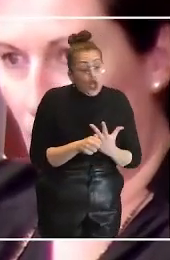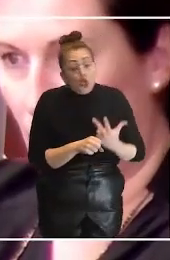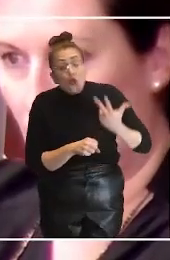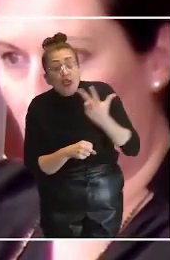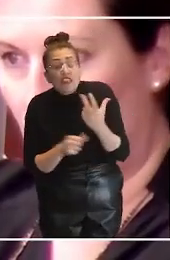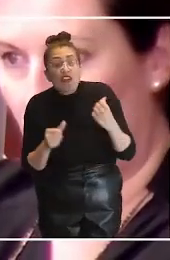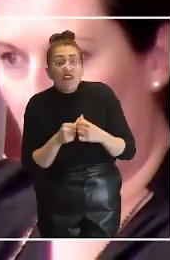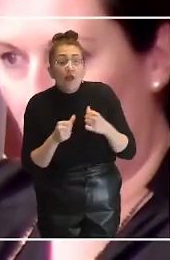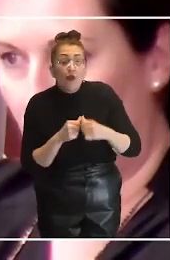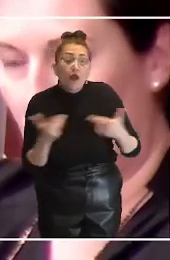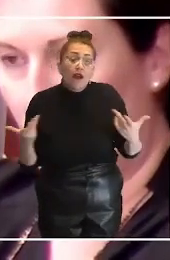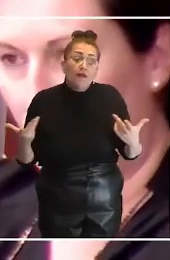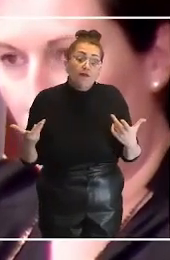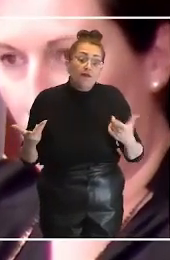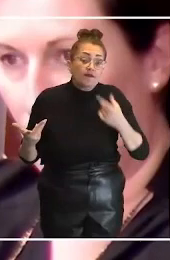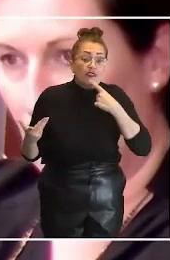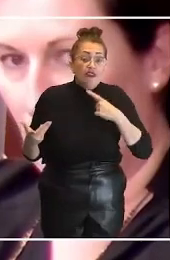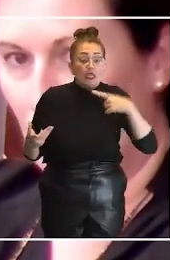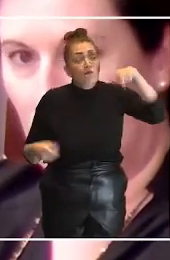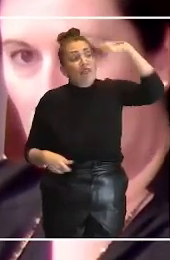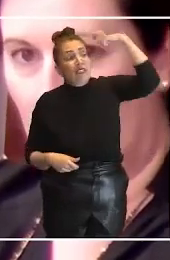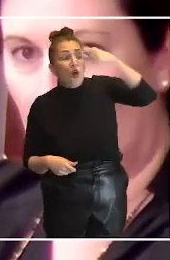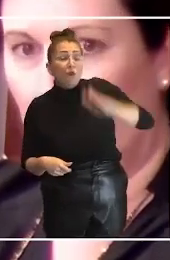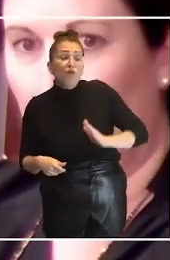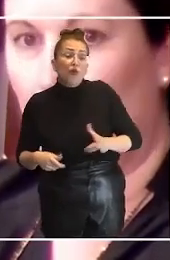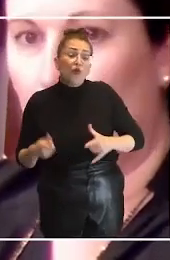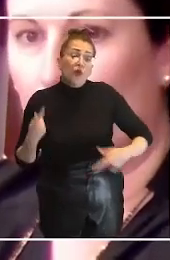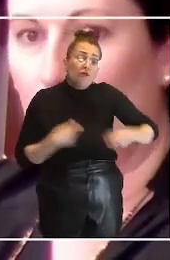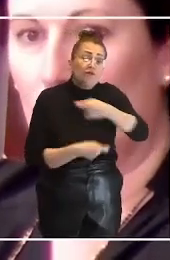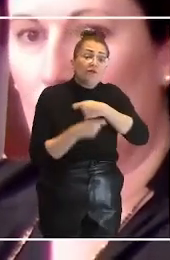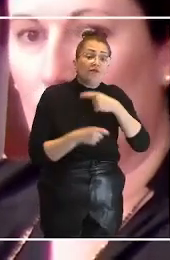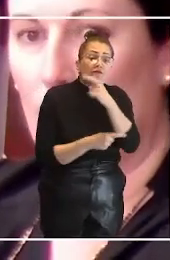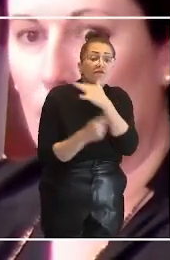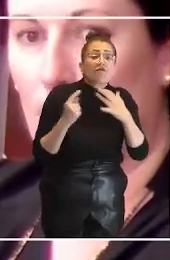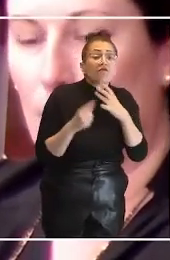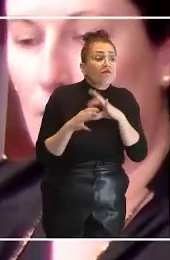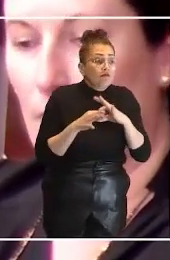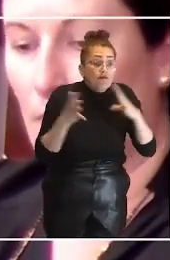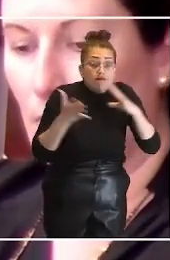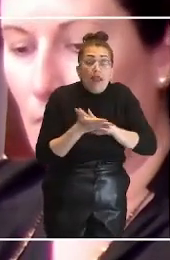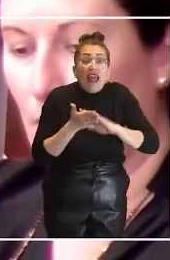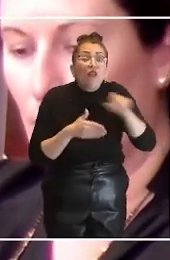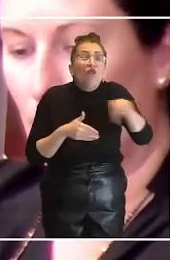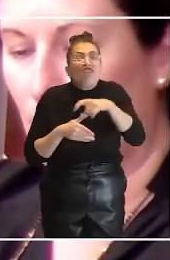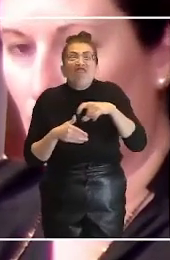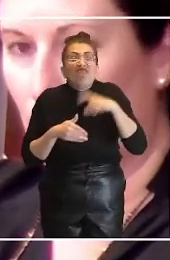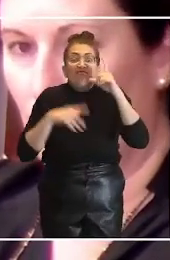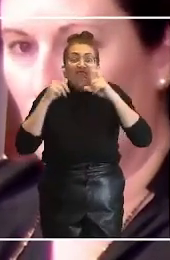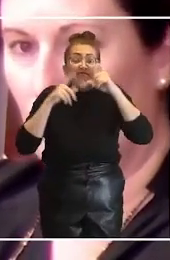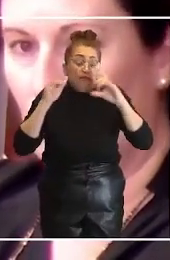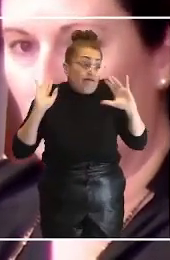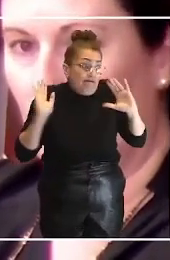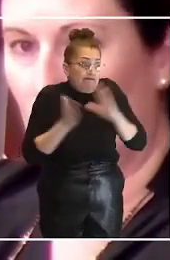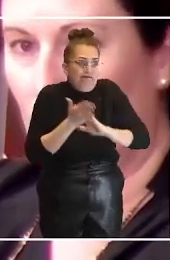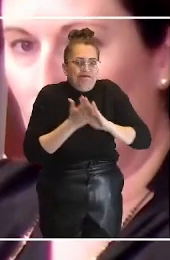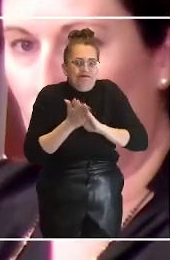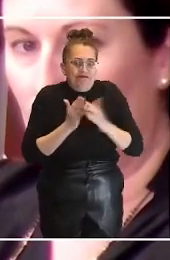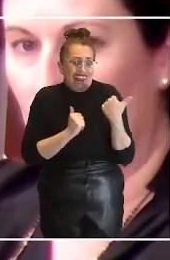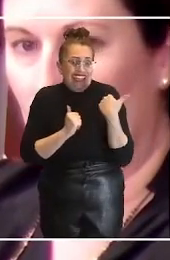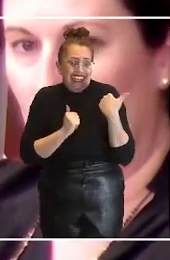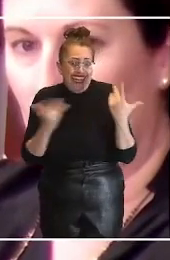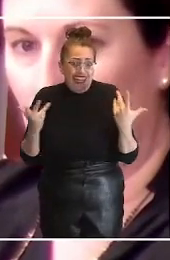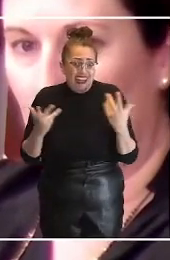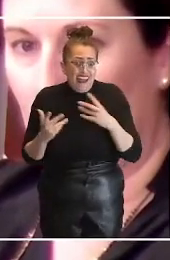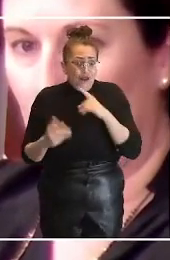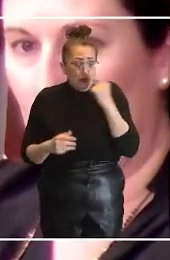présidence de Bordeaux de l'économie sociale et solidaire. Je vois certains adjoints qui s'éructent. Le débat a eu lieu en conseil métropolitain il y a quelques jours de cela et Patrick Bobet a fait